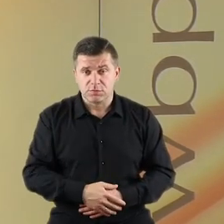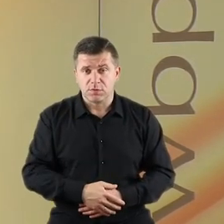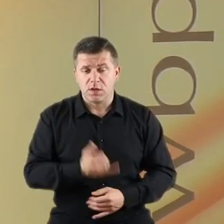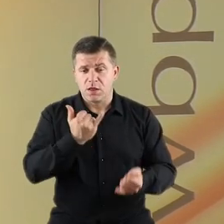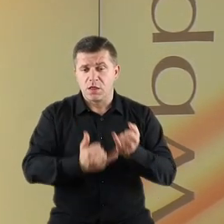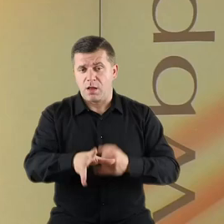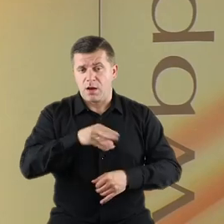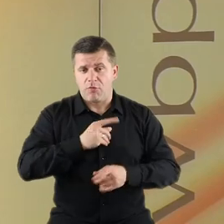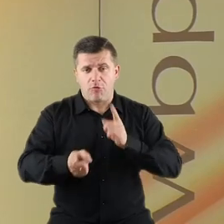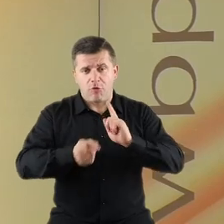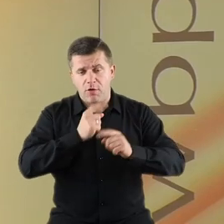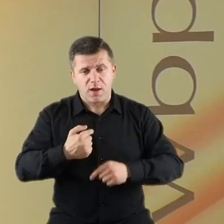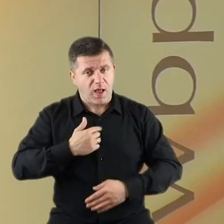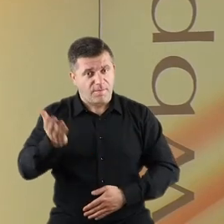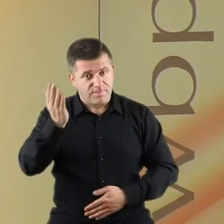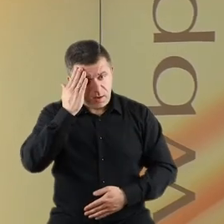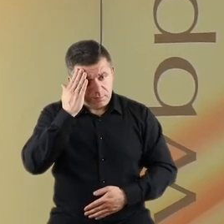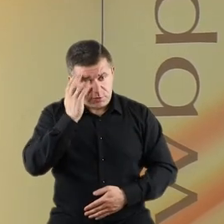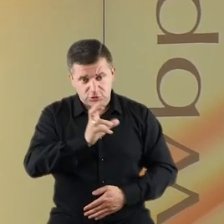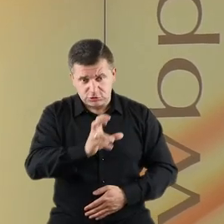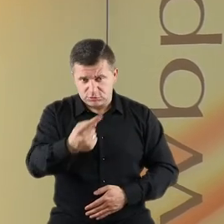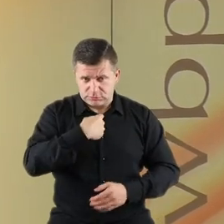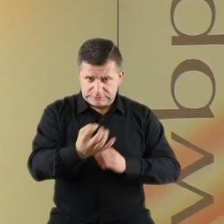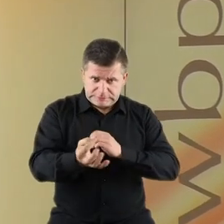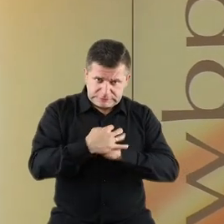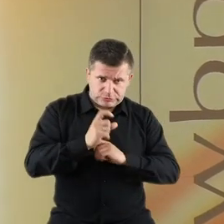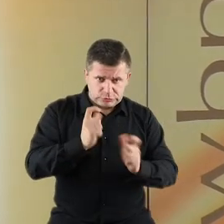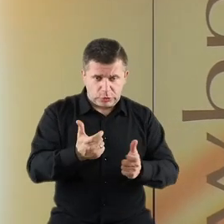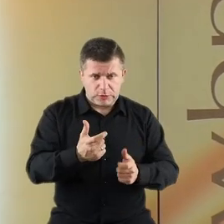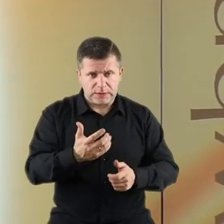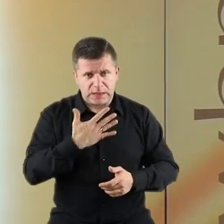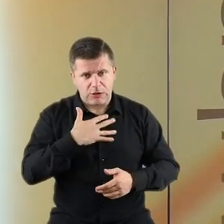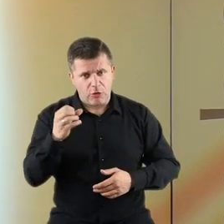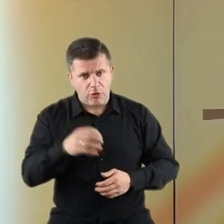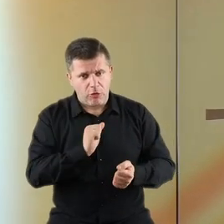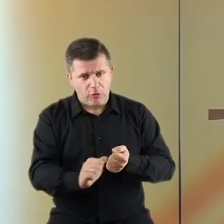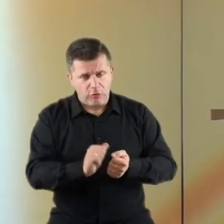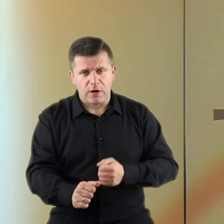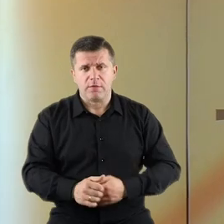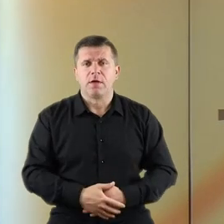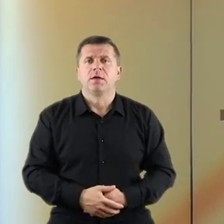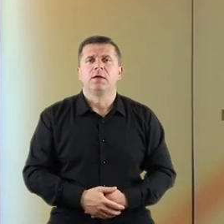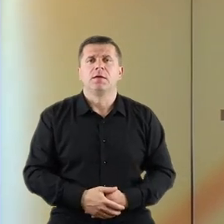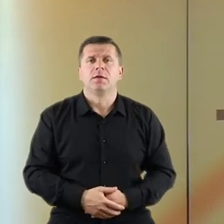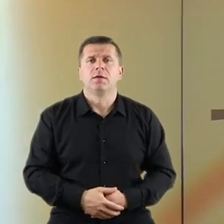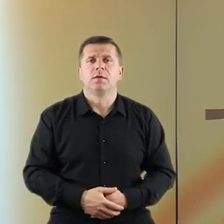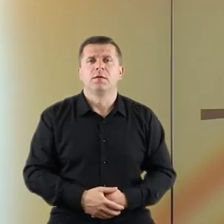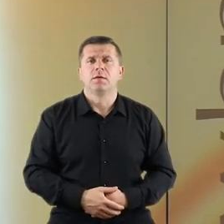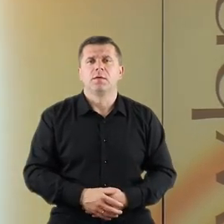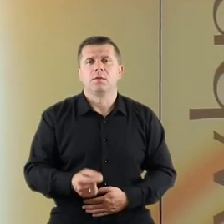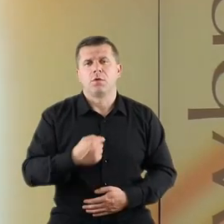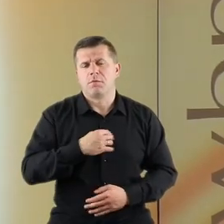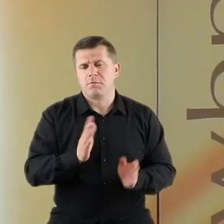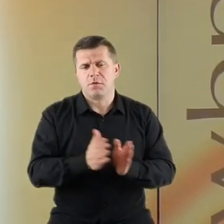rozmawiasz ja wtedy wiem czy ty mi grozisz czymś prawda jeśli odbija się w twoich oczach wszystko w